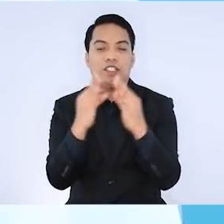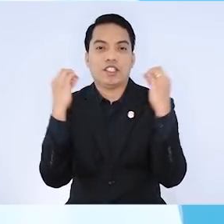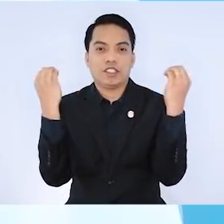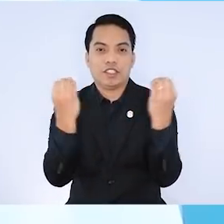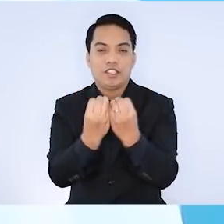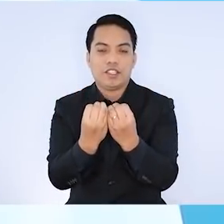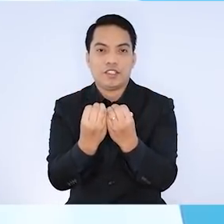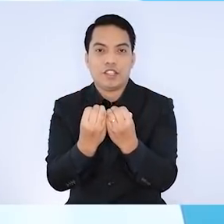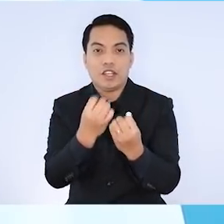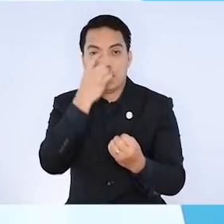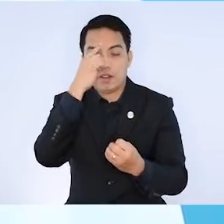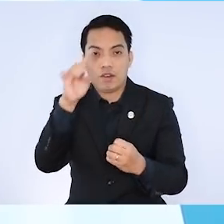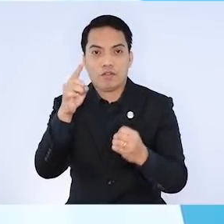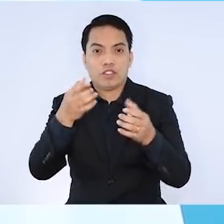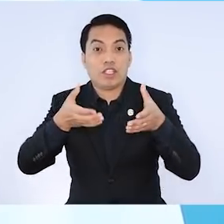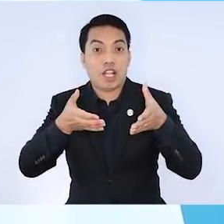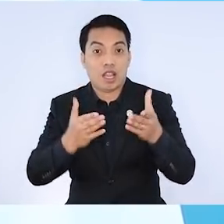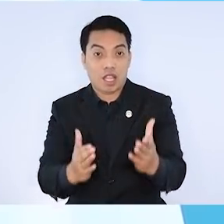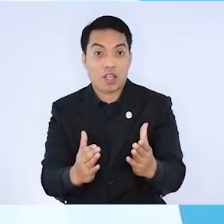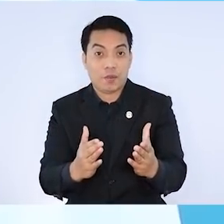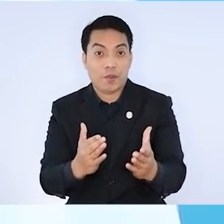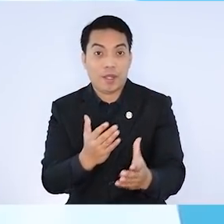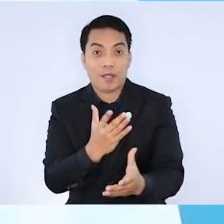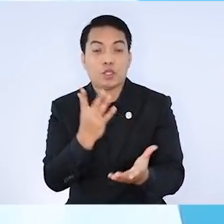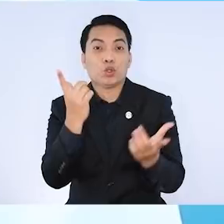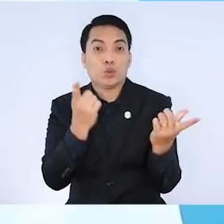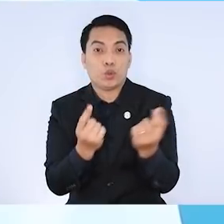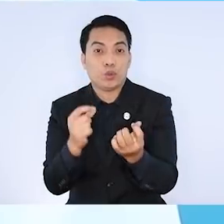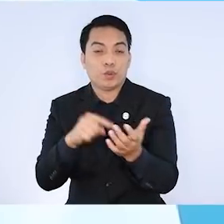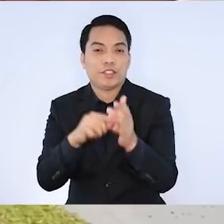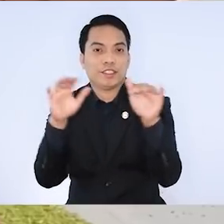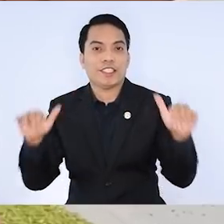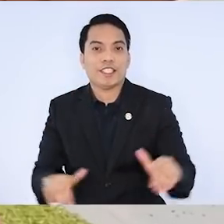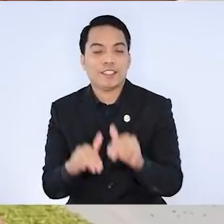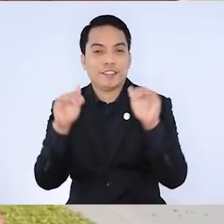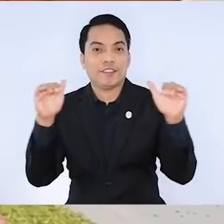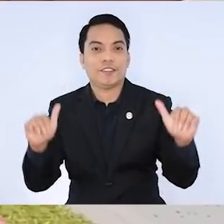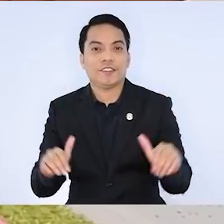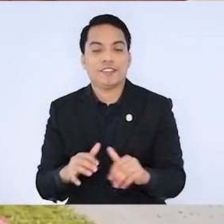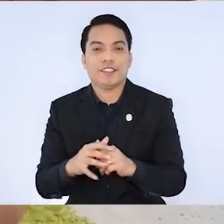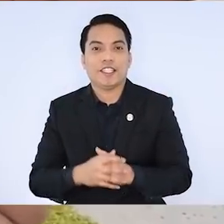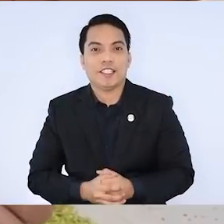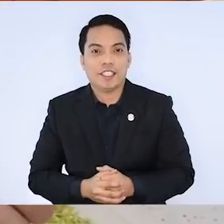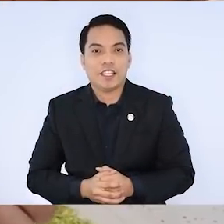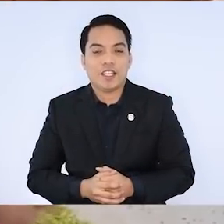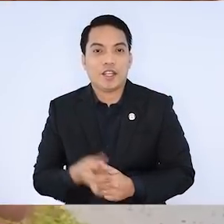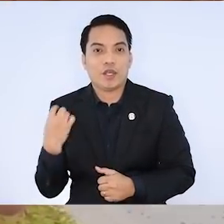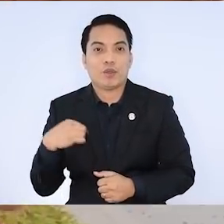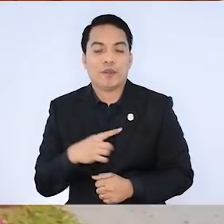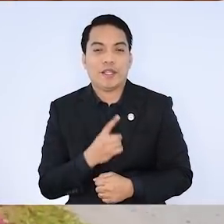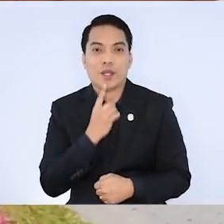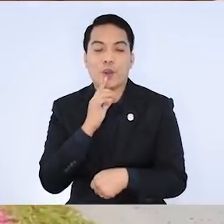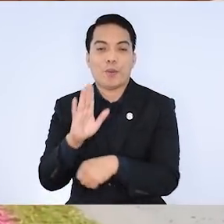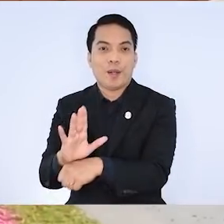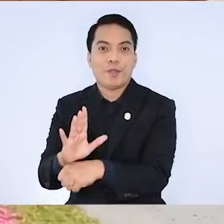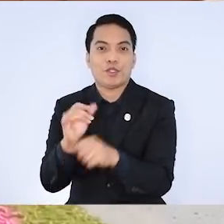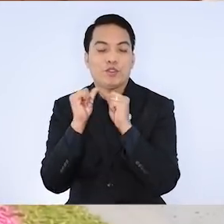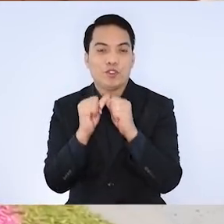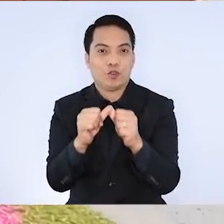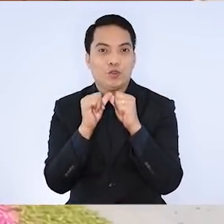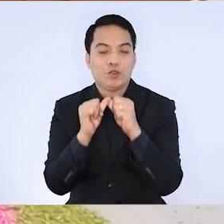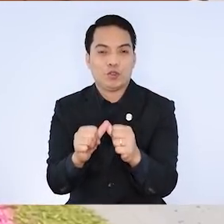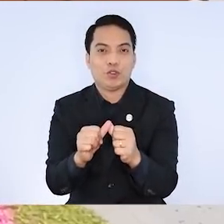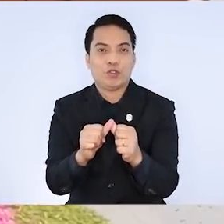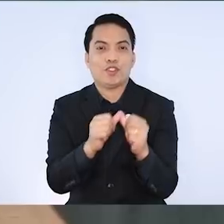pangsambahayan, sa pagpapahintulot na maisagawa ang ganitong aktibidad. Nangangako po kami na patuloy